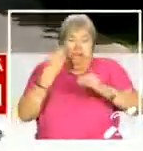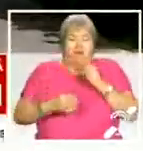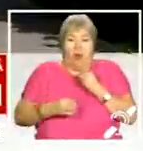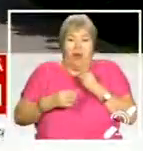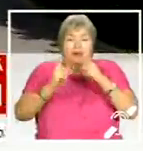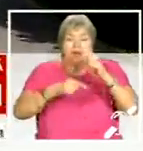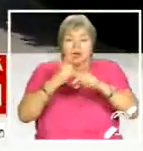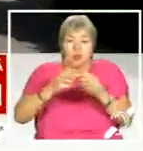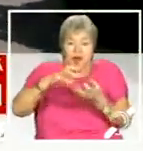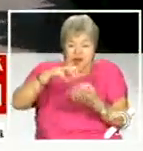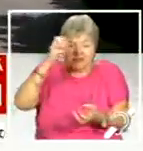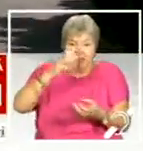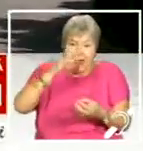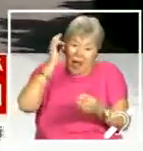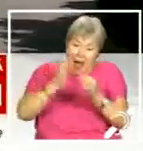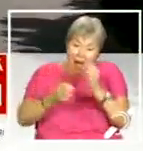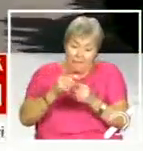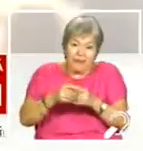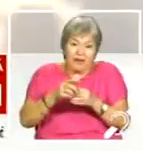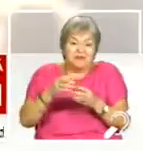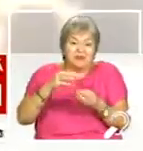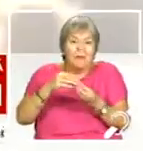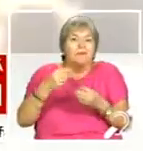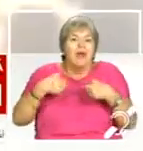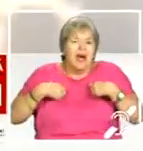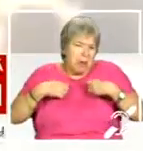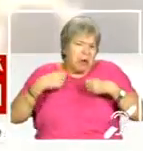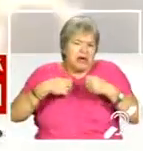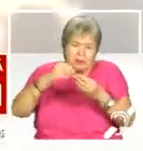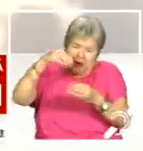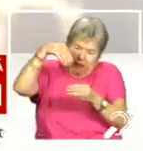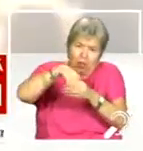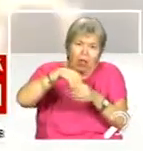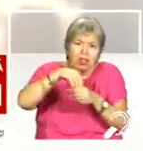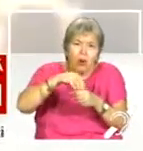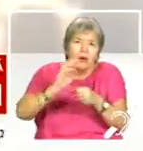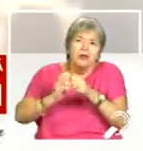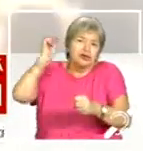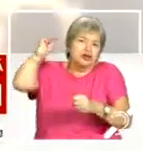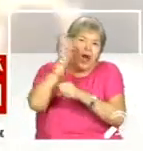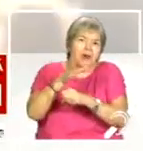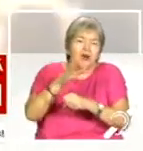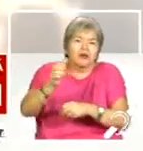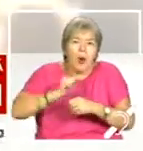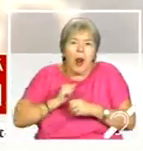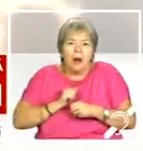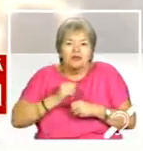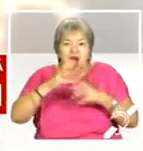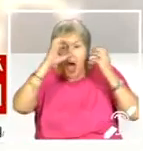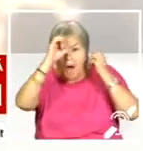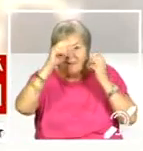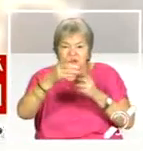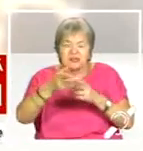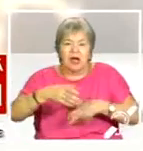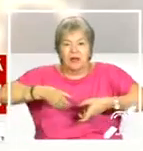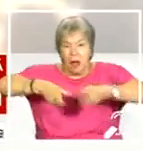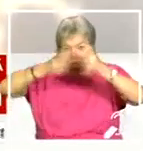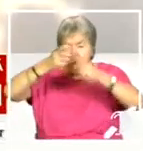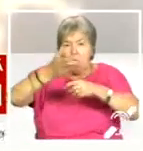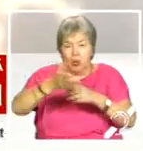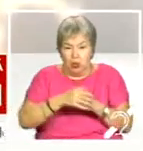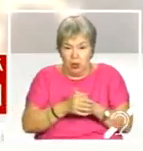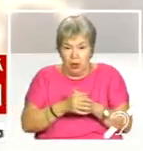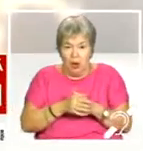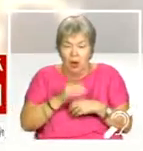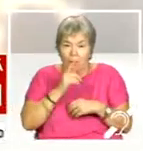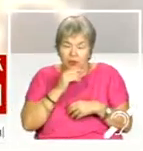Deja aprinsese cârpa care se afla în gura sticlei, a aruncat această sticlă direct spre ușa blocului în care se afla